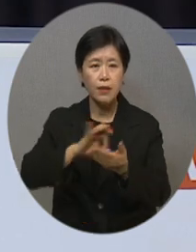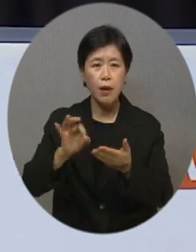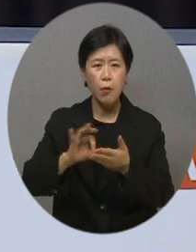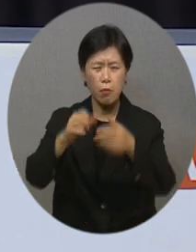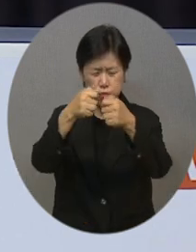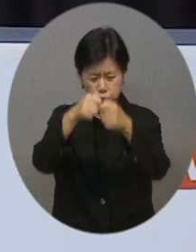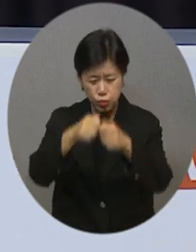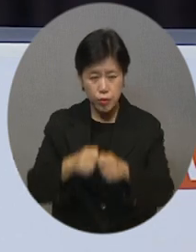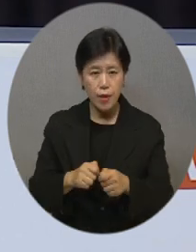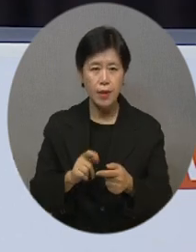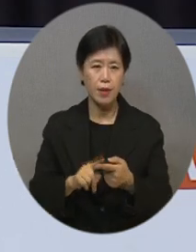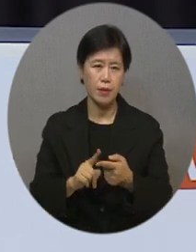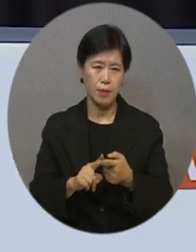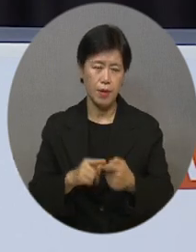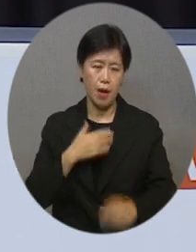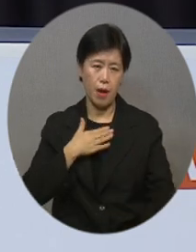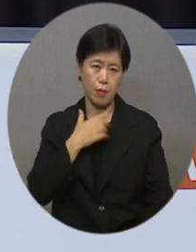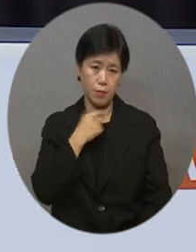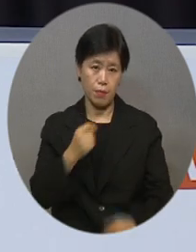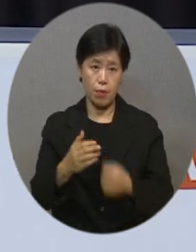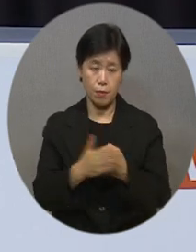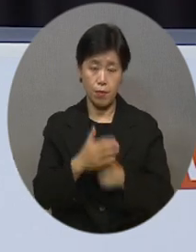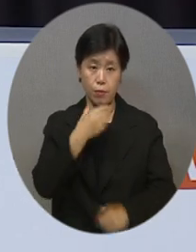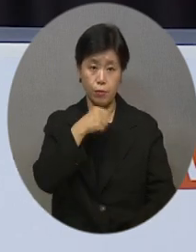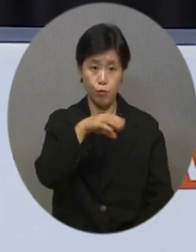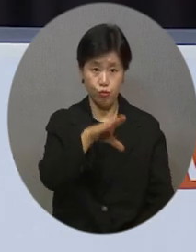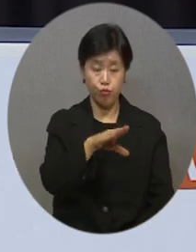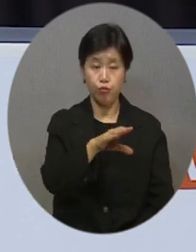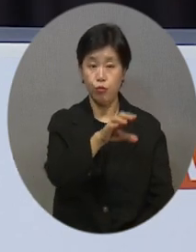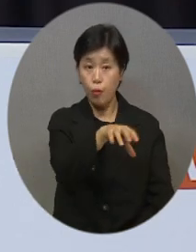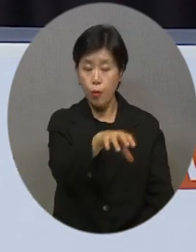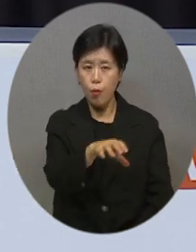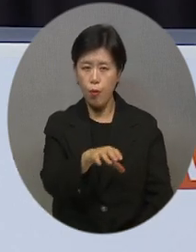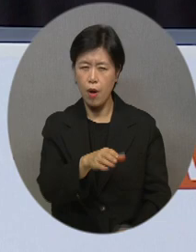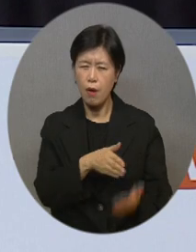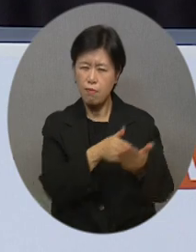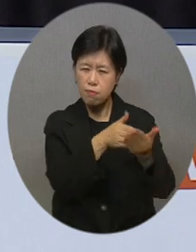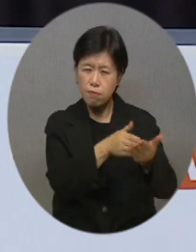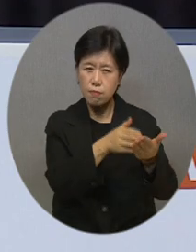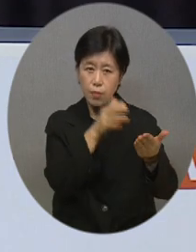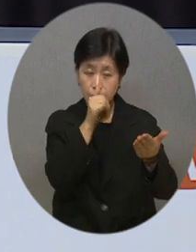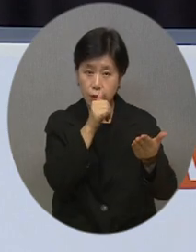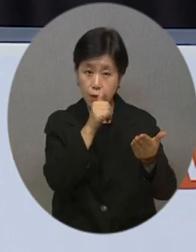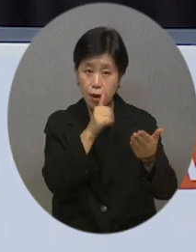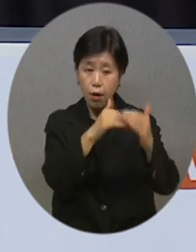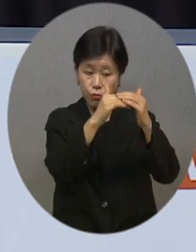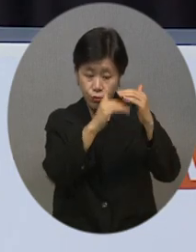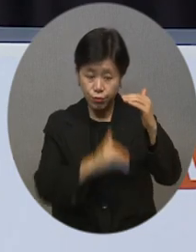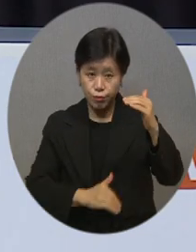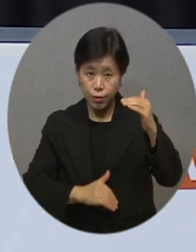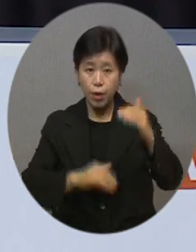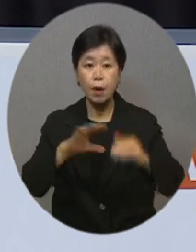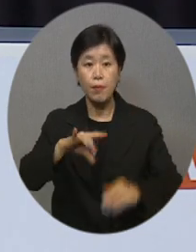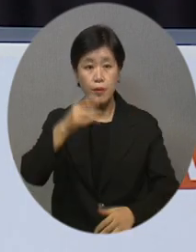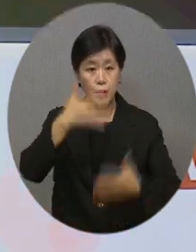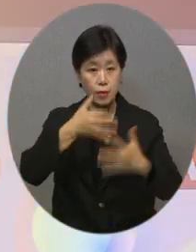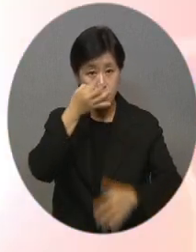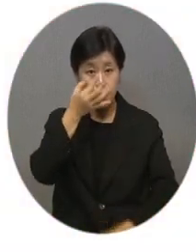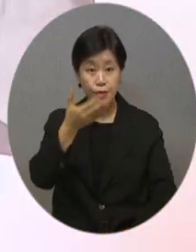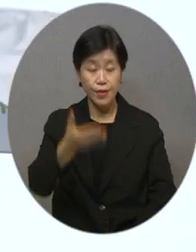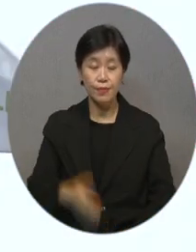들여다보고자 보건복지부의 문을 두드렸습니다. 어떤 내용으로 문을 두드렸는지 우선 영상으로